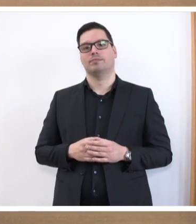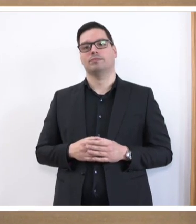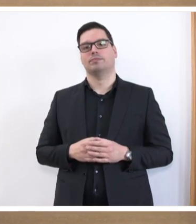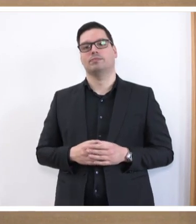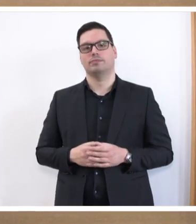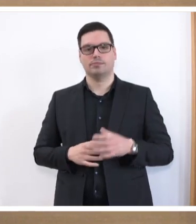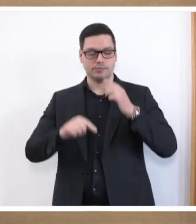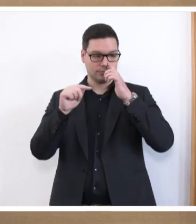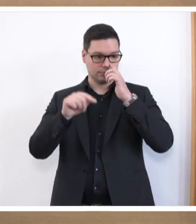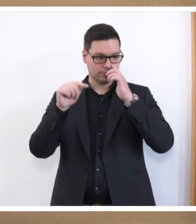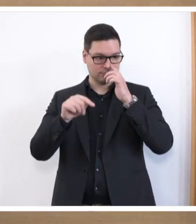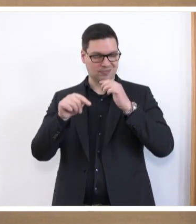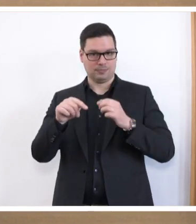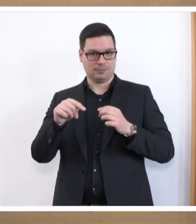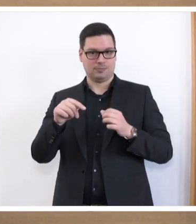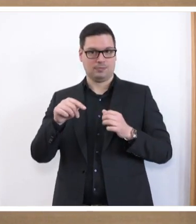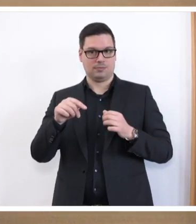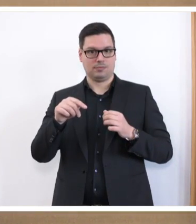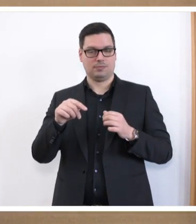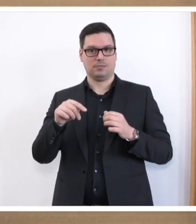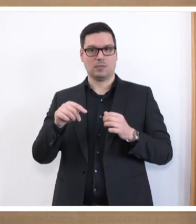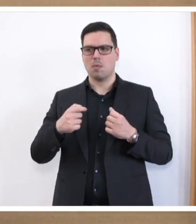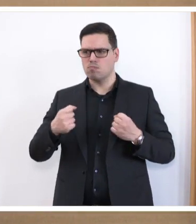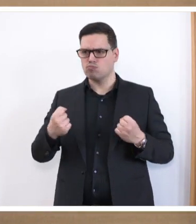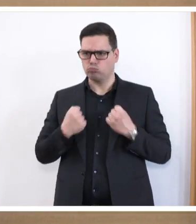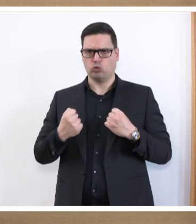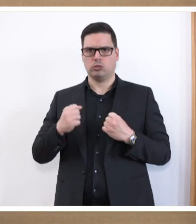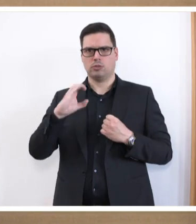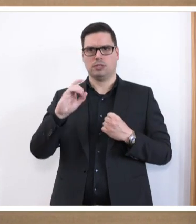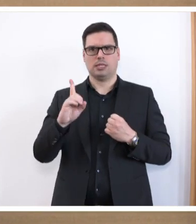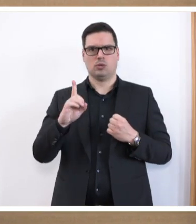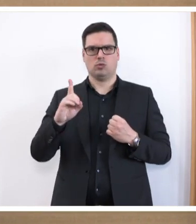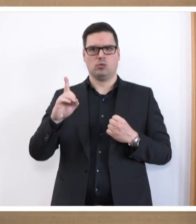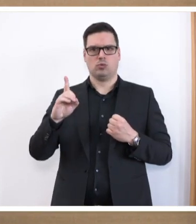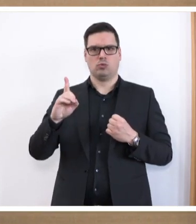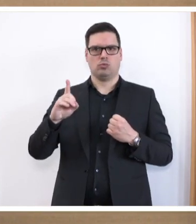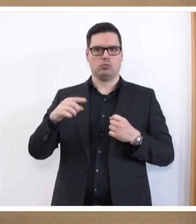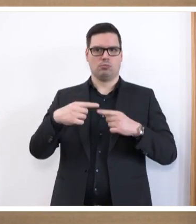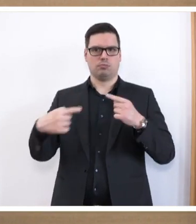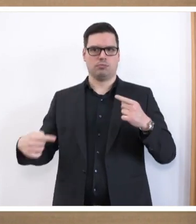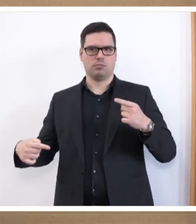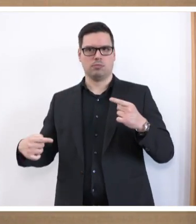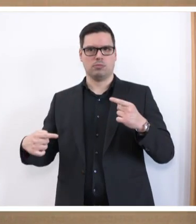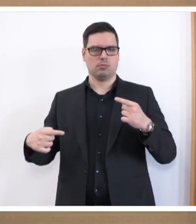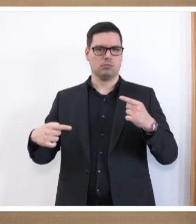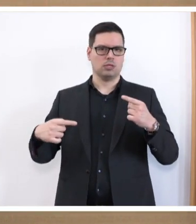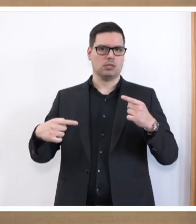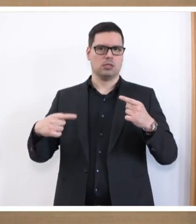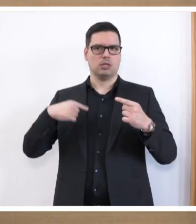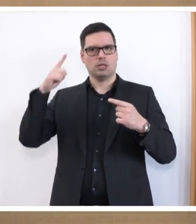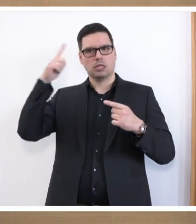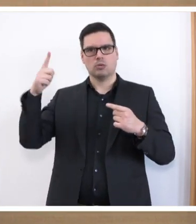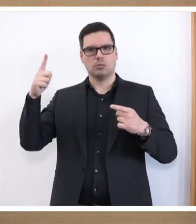In dieser Angelegenheit vermisse ich den Mut der CDU. Ich werde den Verdacht nicht los, dass man mit